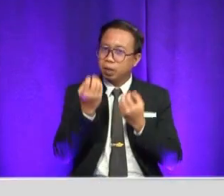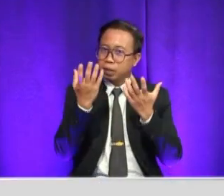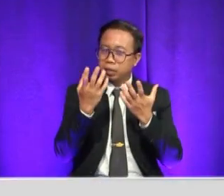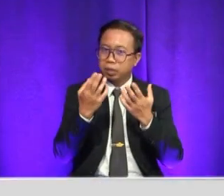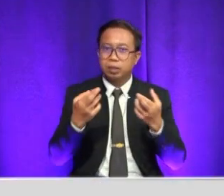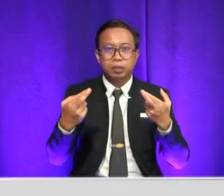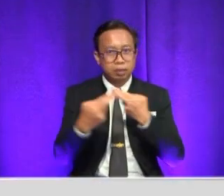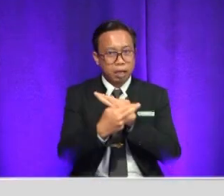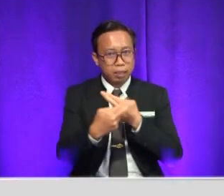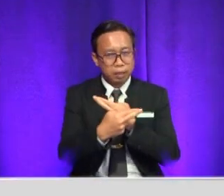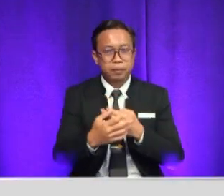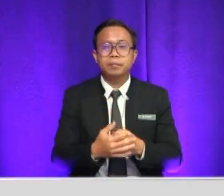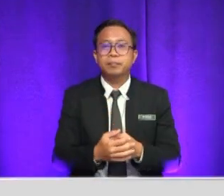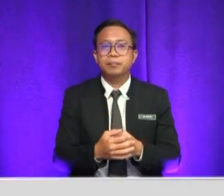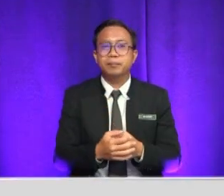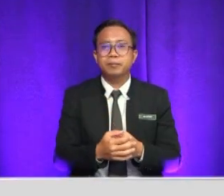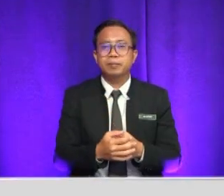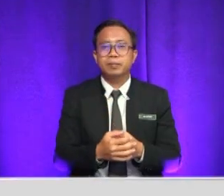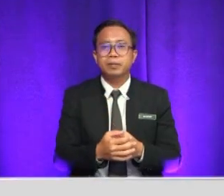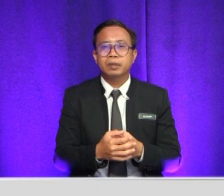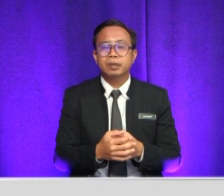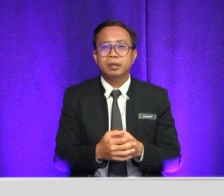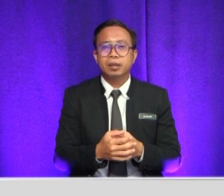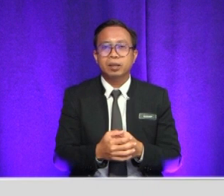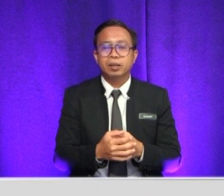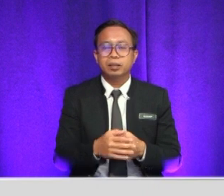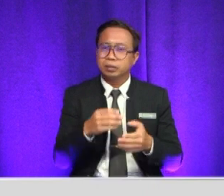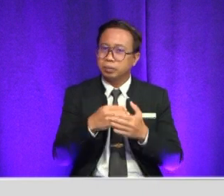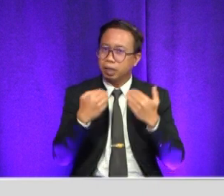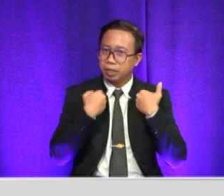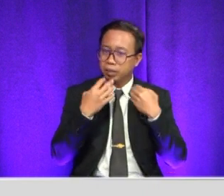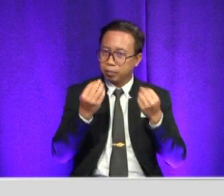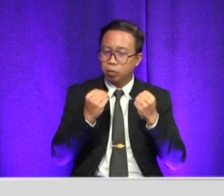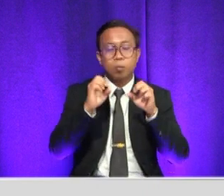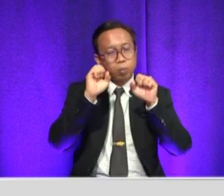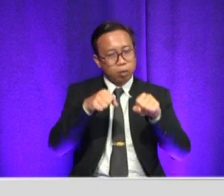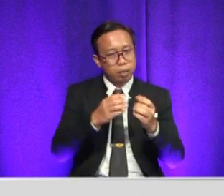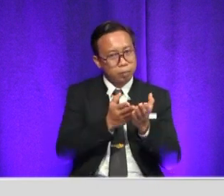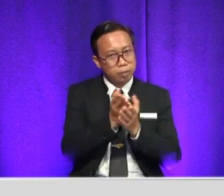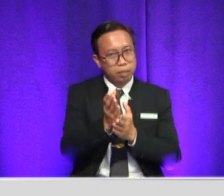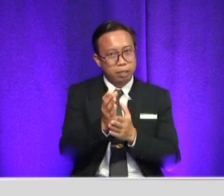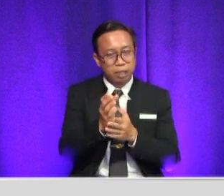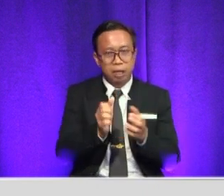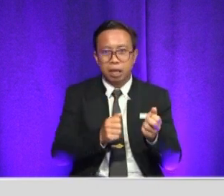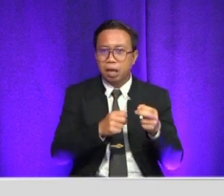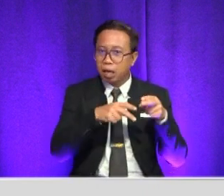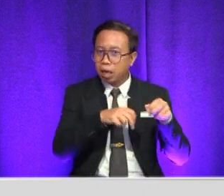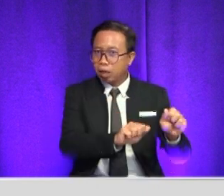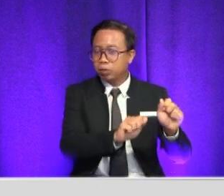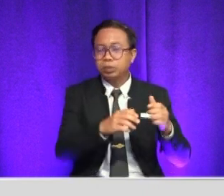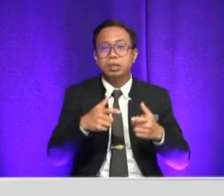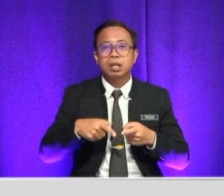rintangan. Okey. Macam saya kata tadilah, rintangan sama ada dia nak membenarkan arus elektrik lalu ataupun dia nak